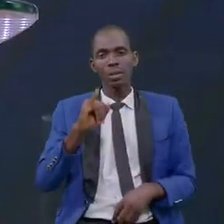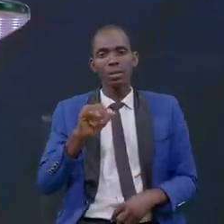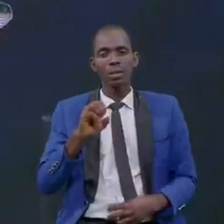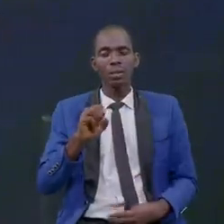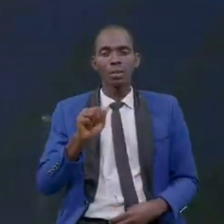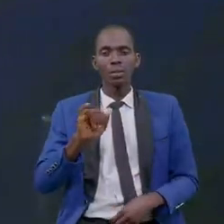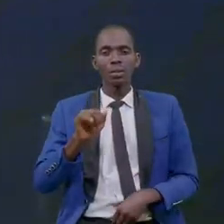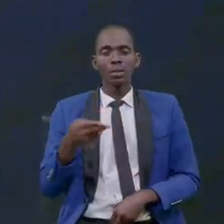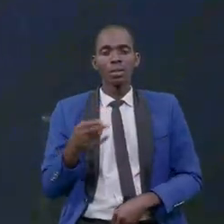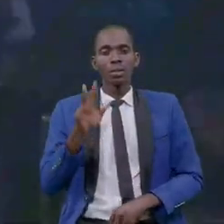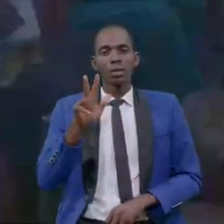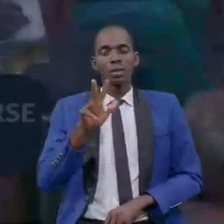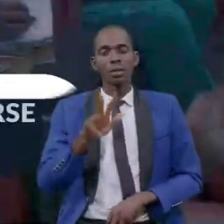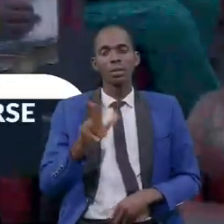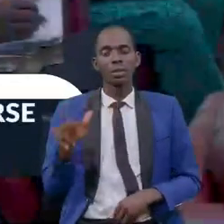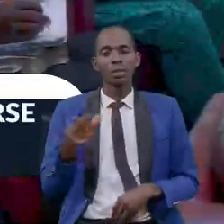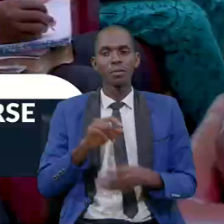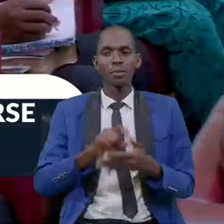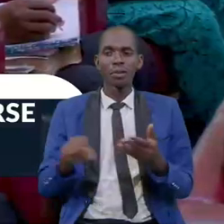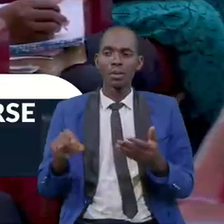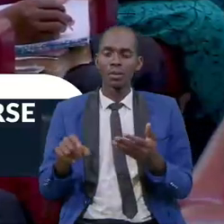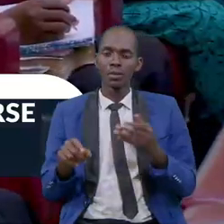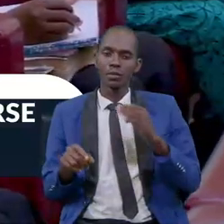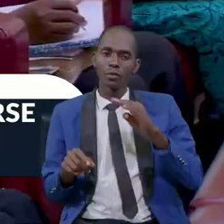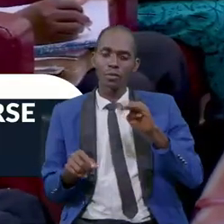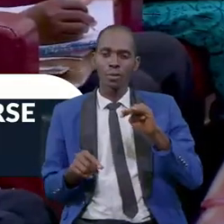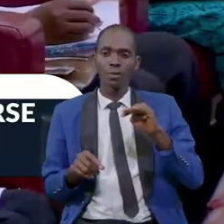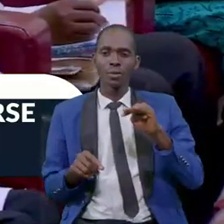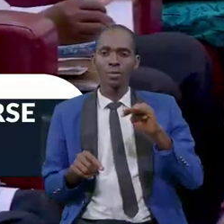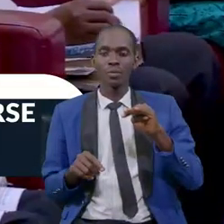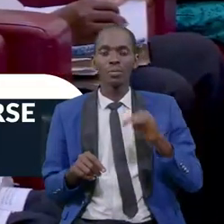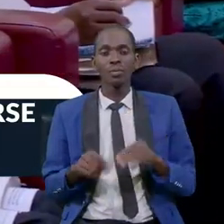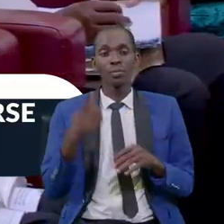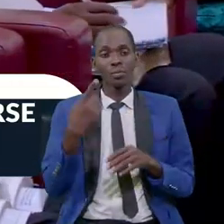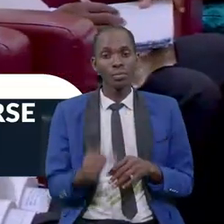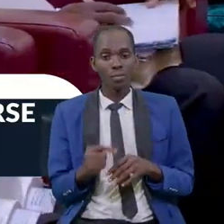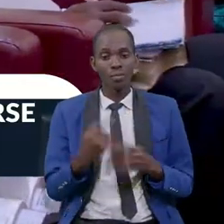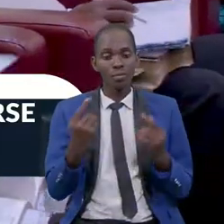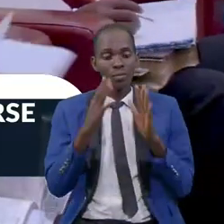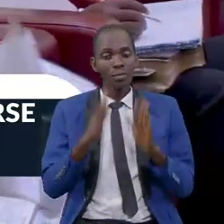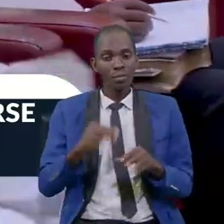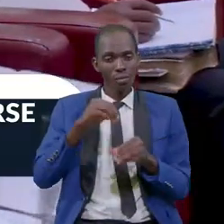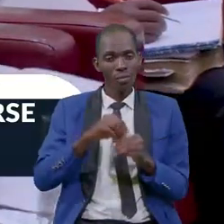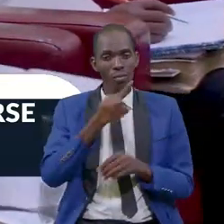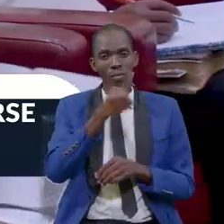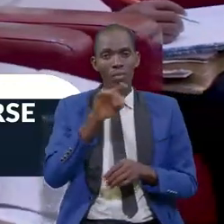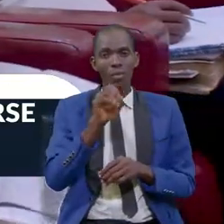Esaïe 33, verset 14. Les pécheurs sont effrayés dans Sion.